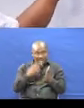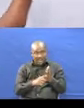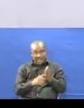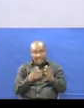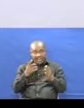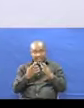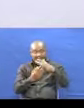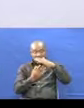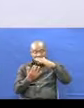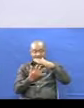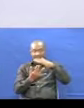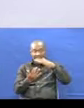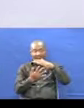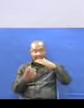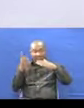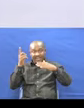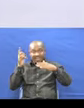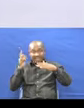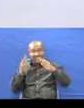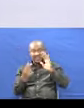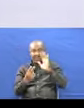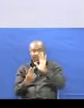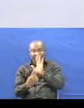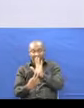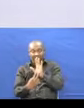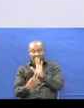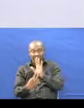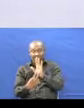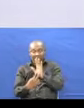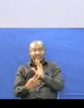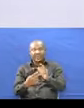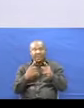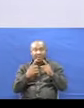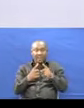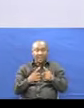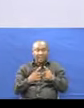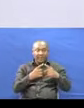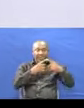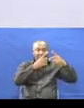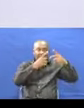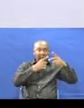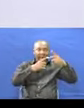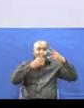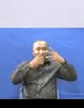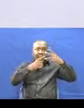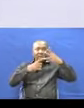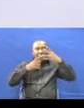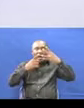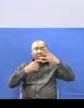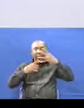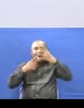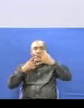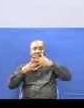hapa asili yake ni saba. Namba za juu tutazijumlisha zote tuzione. Moja, ukijumlisha itakuwa mbili, tatu,